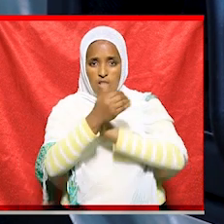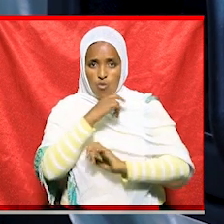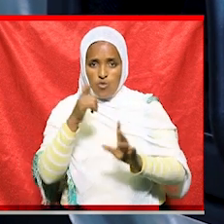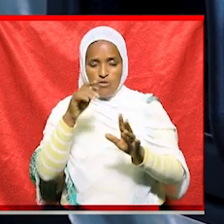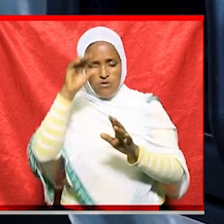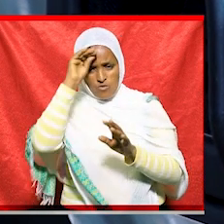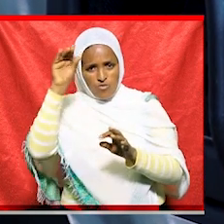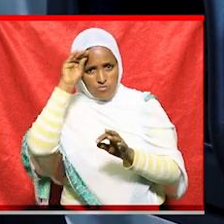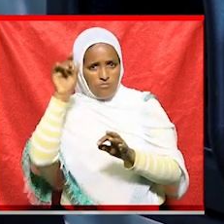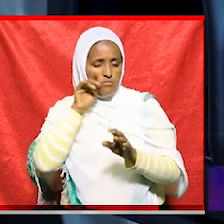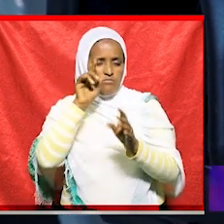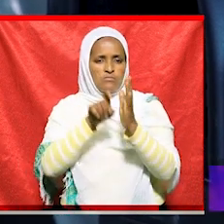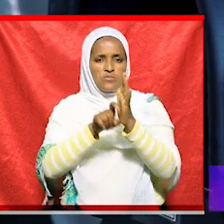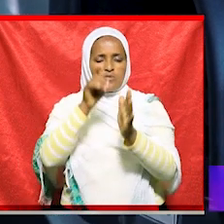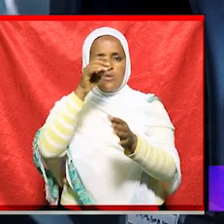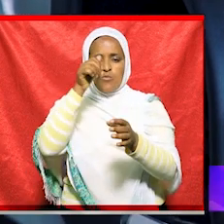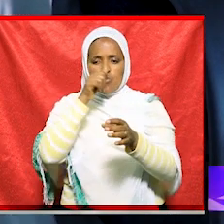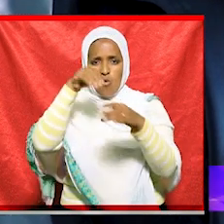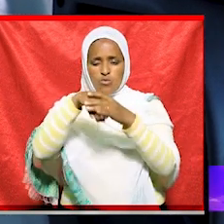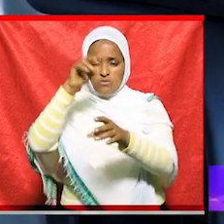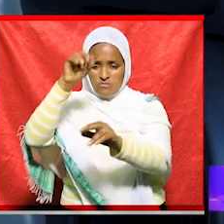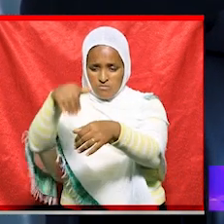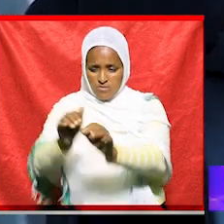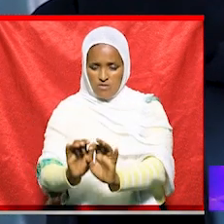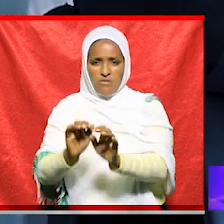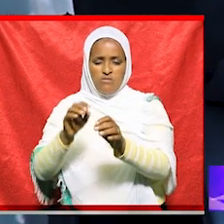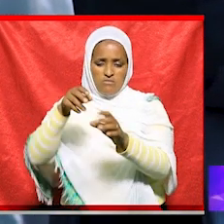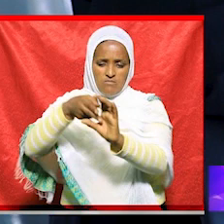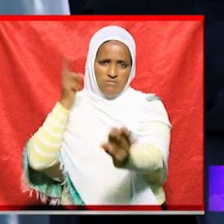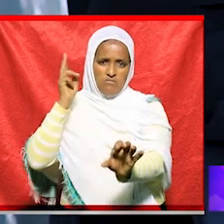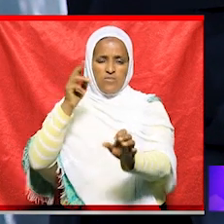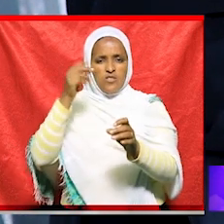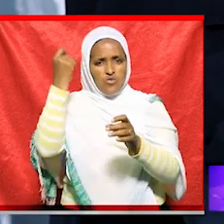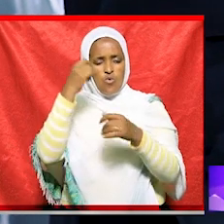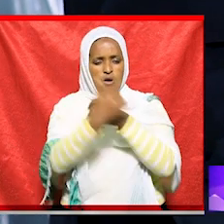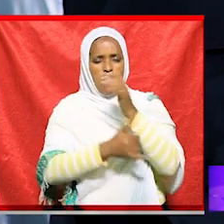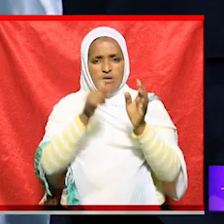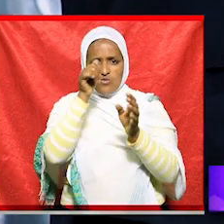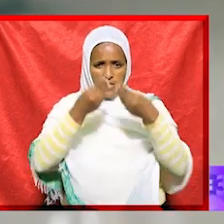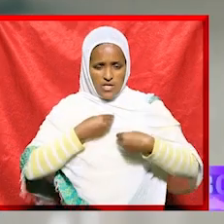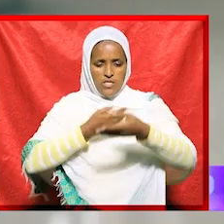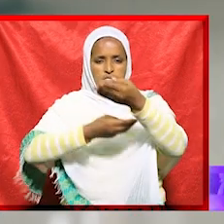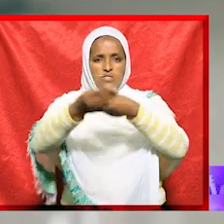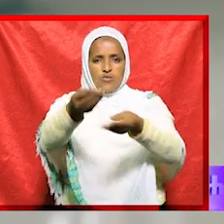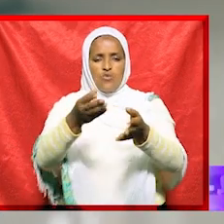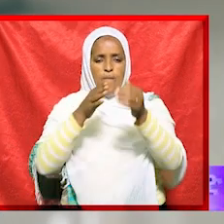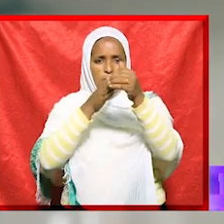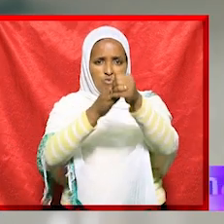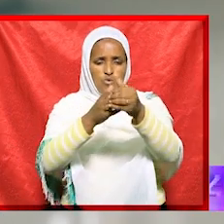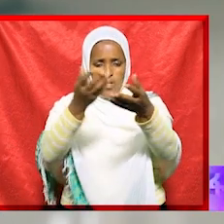ሳይሆን ግብረ ሰዶም ከኢትዮጵያ የሚወጣበትና በኢትዮጵያ የሚቀበርበት የጥንታዊቷን ሀያል ሀገር ኢትዮጵያ። በነገራችን ላይ